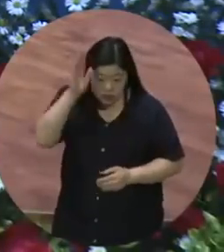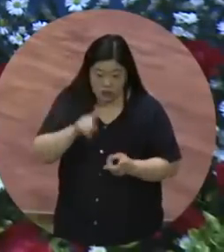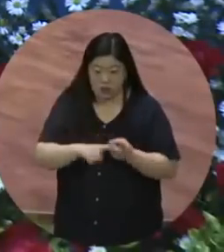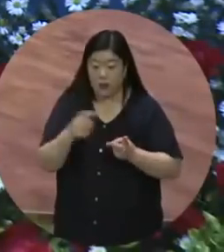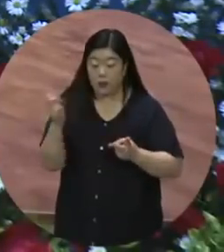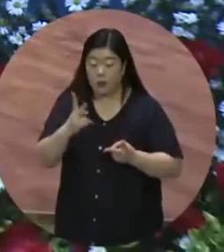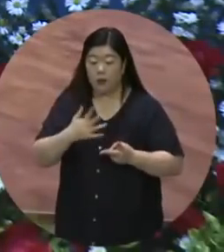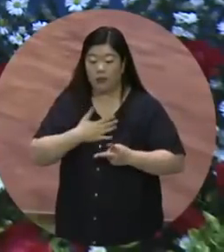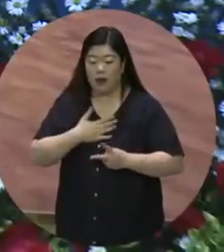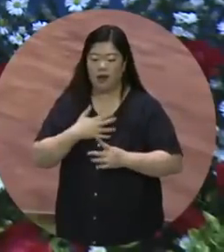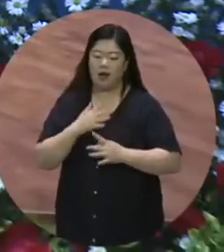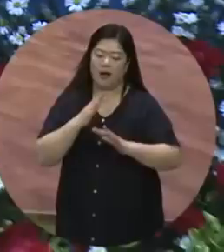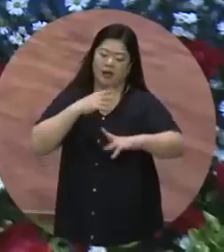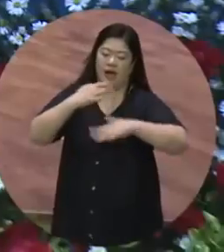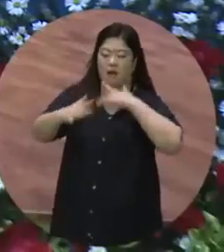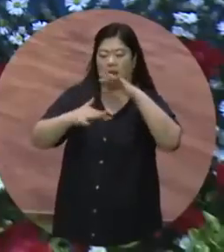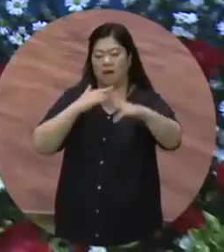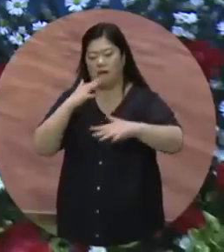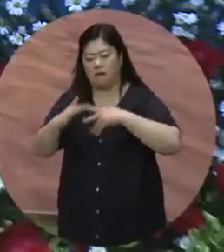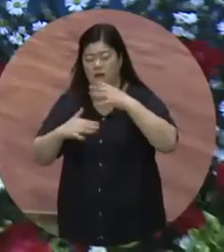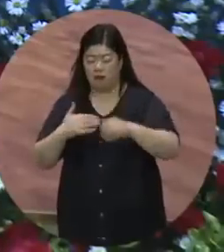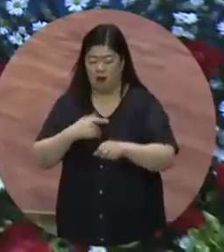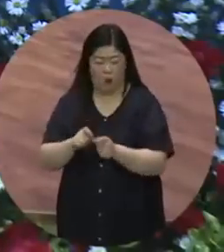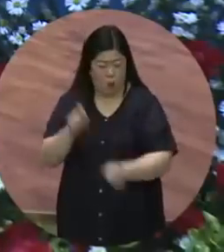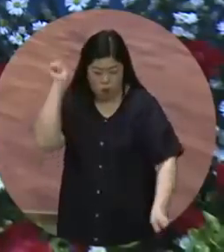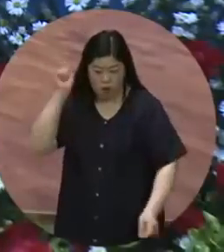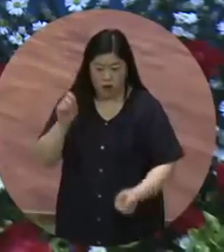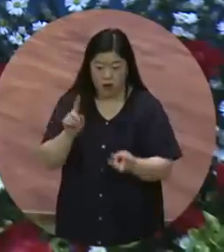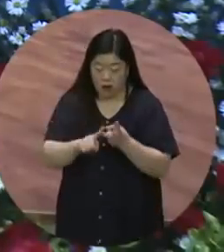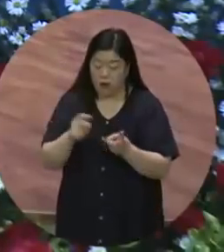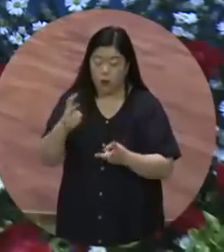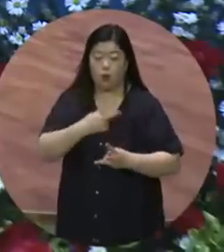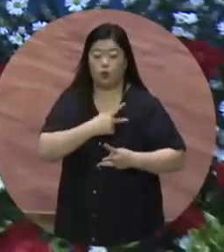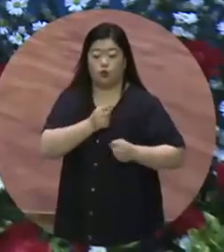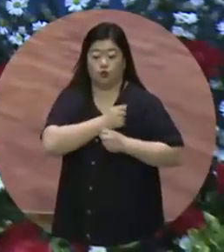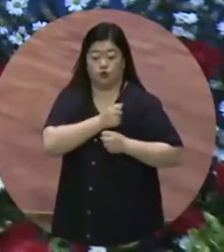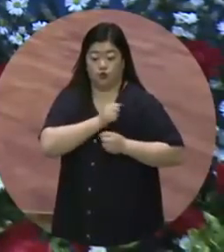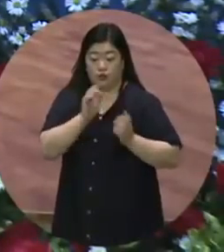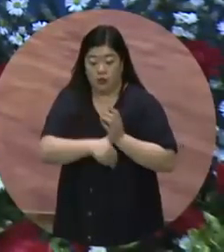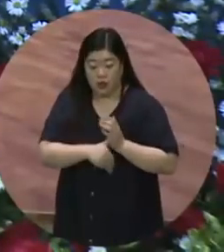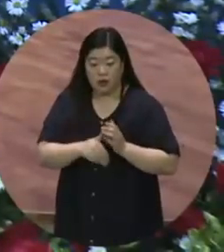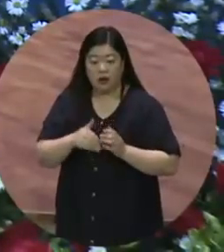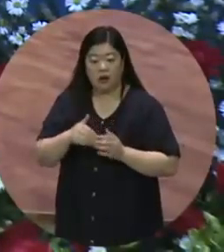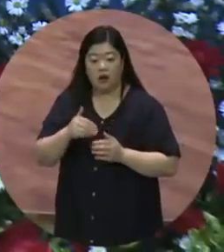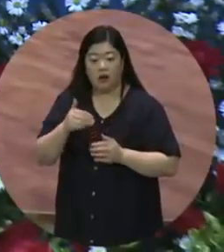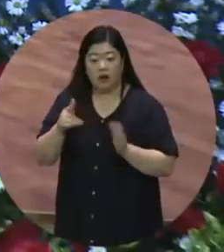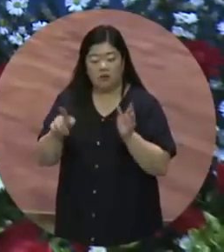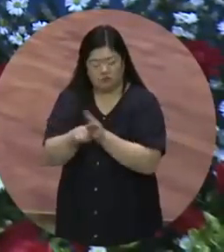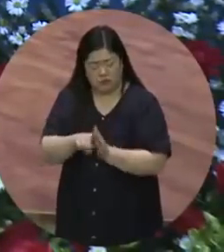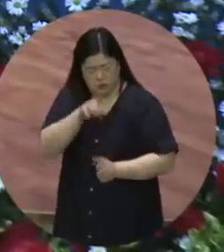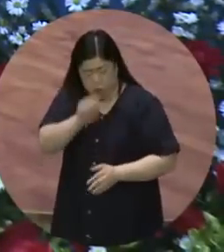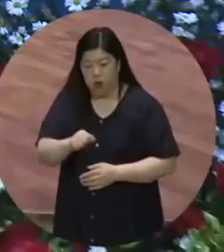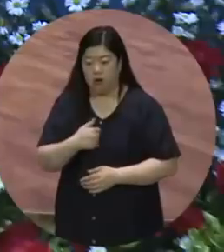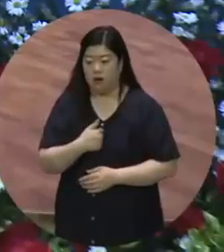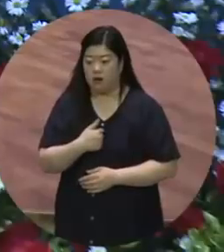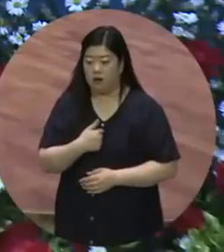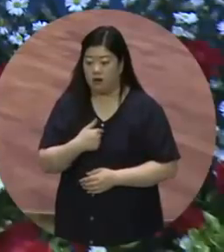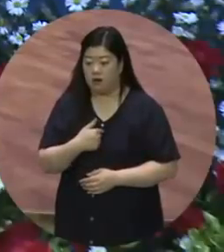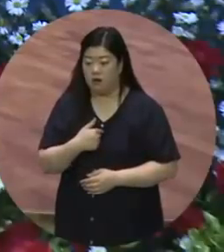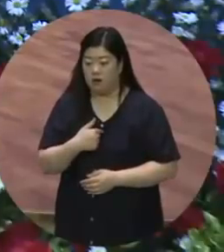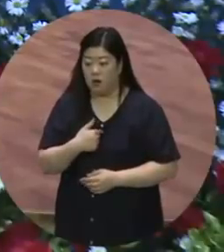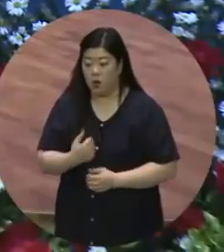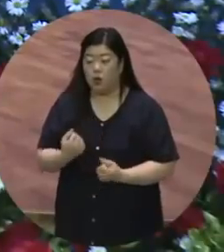기도. 방언 15년 했다. 내가 기도 방언 기도란 말은 한 번 기도 시작하면 몇 시간씩 몇 시간씩. 그렇게 방언 기도는 쉬워요.